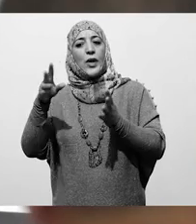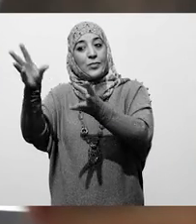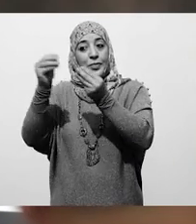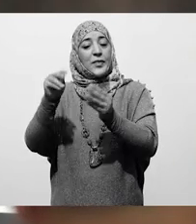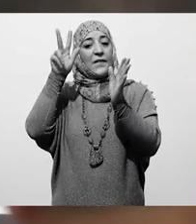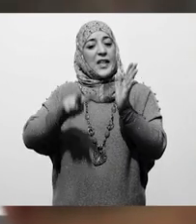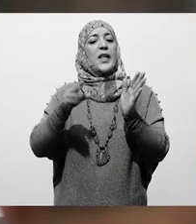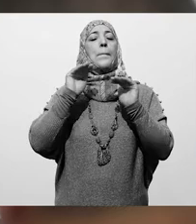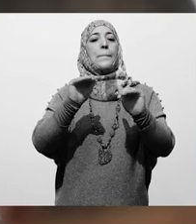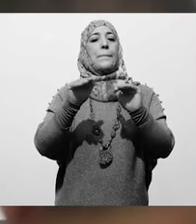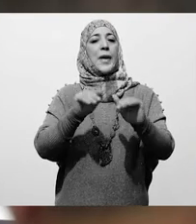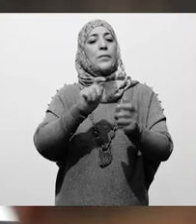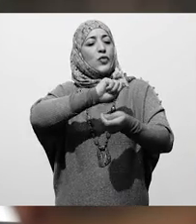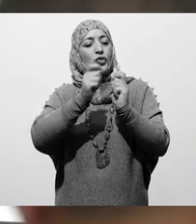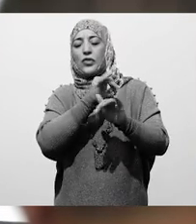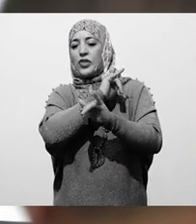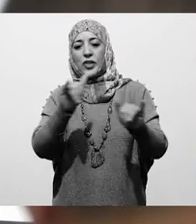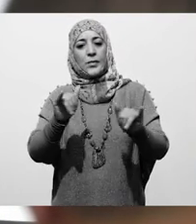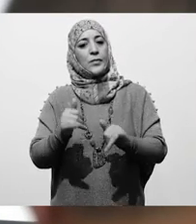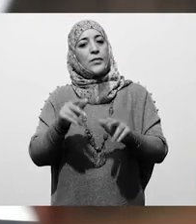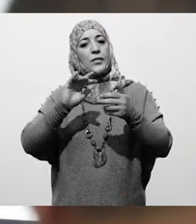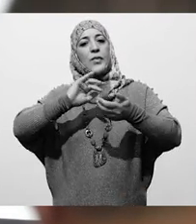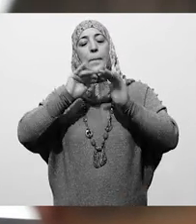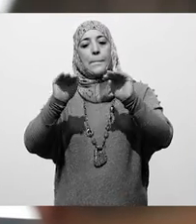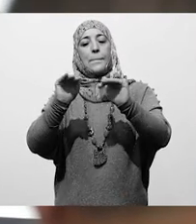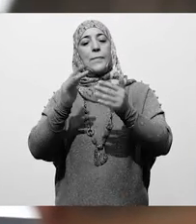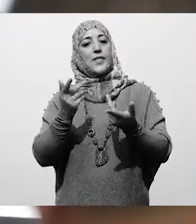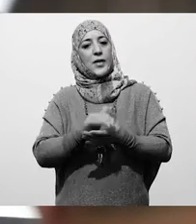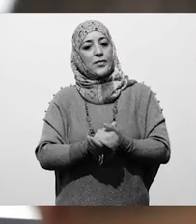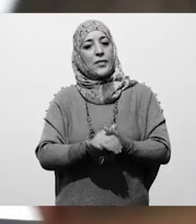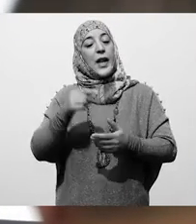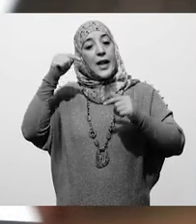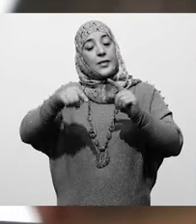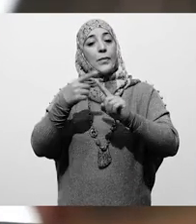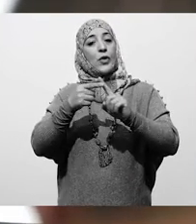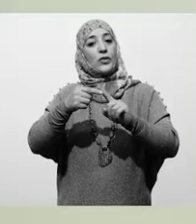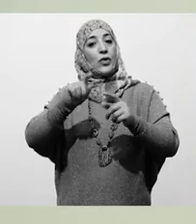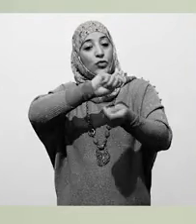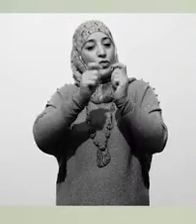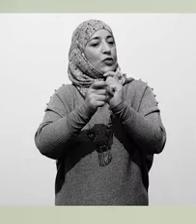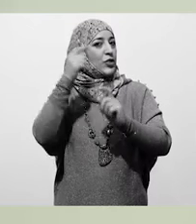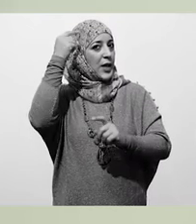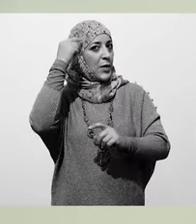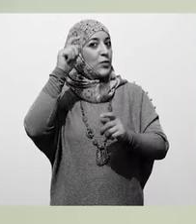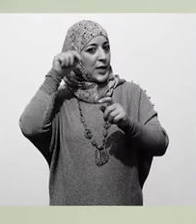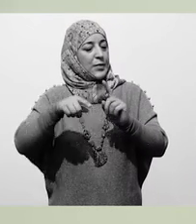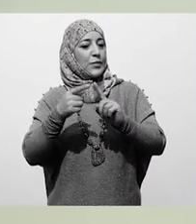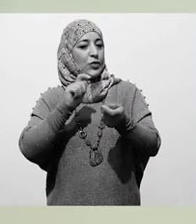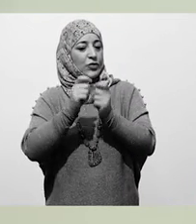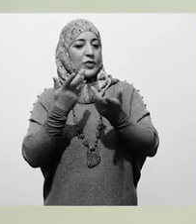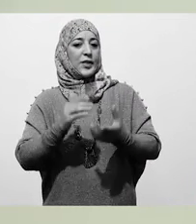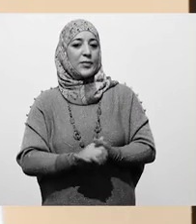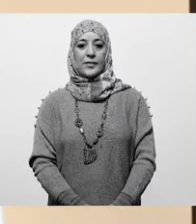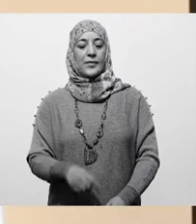disent. Alors on a transmis la vérité telle qu'elle est. Alors on ne peut rien changer, c'est une vérité pure. Pour la changer, il faut changer la